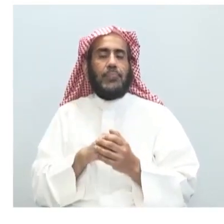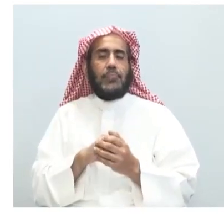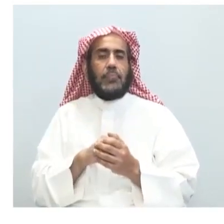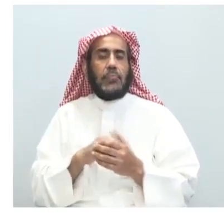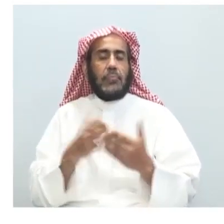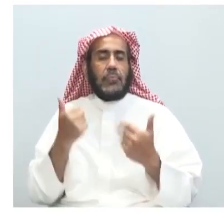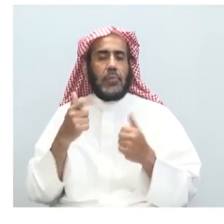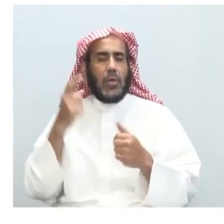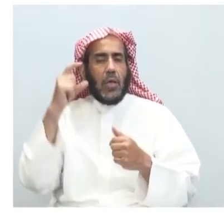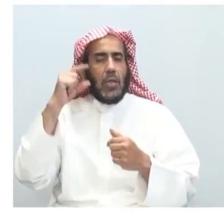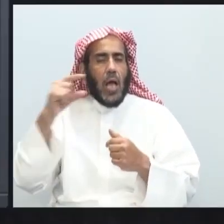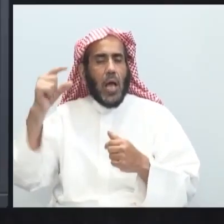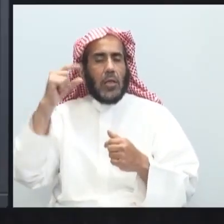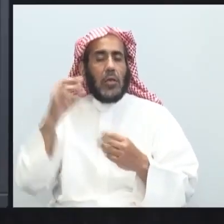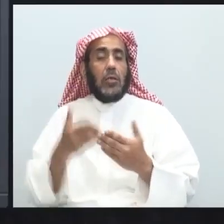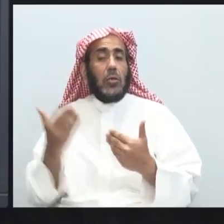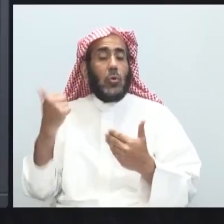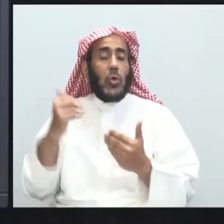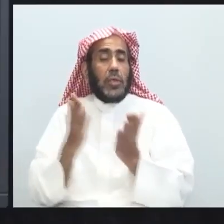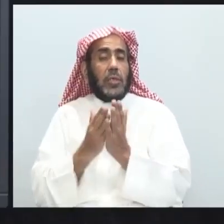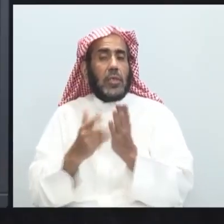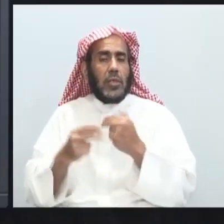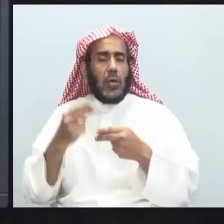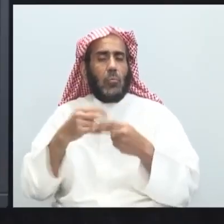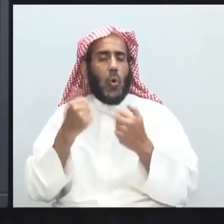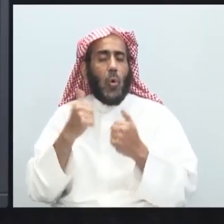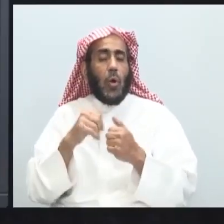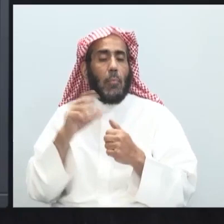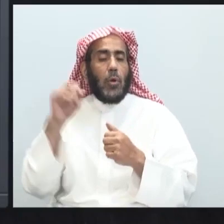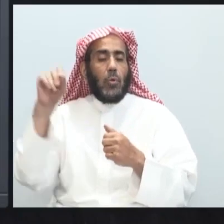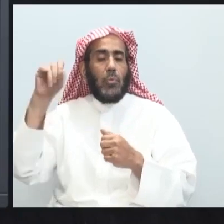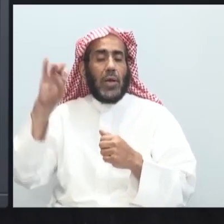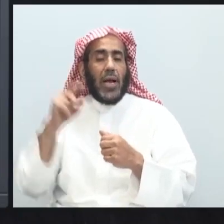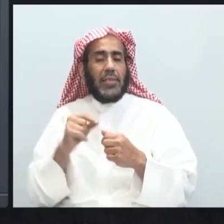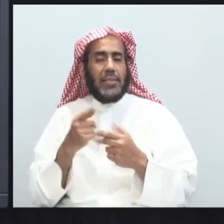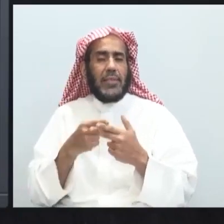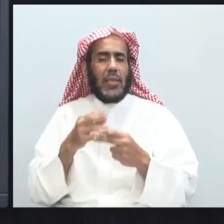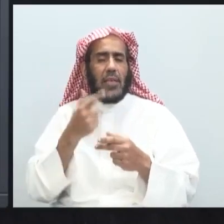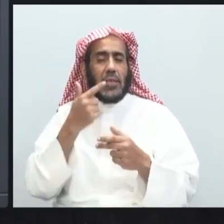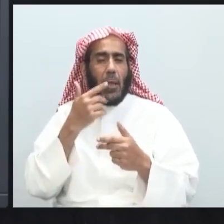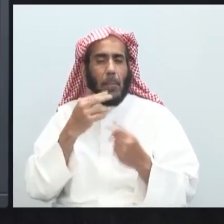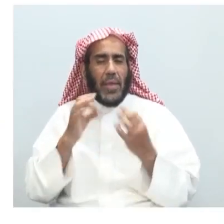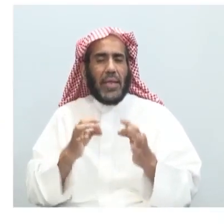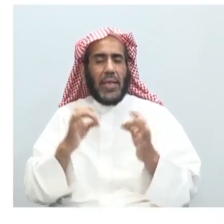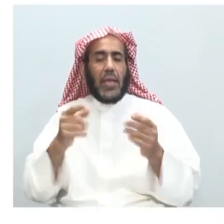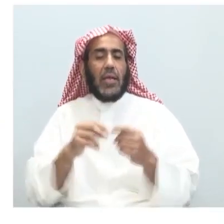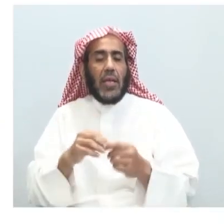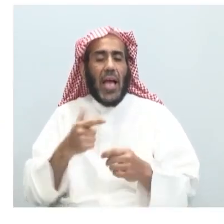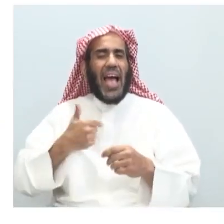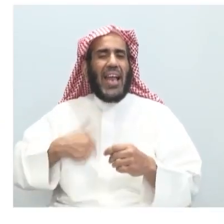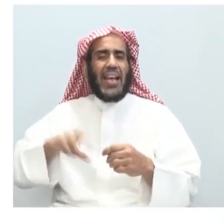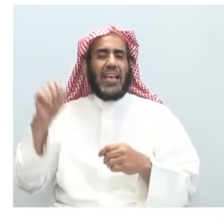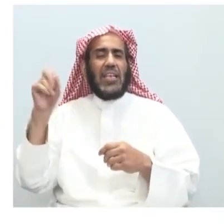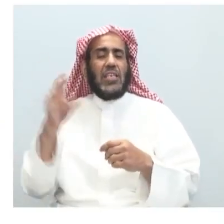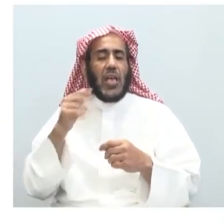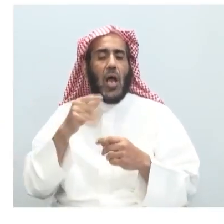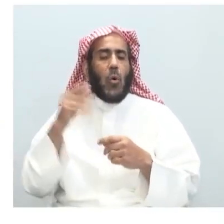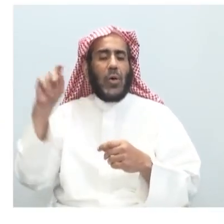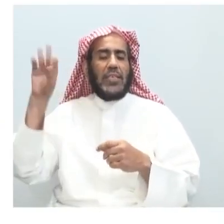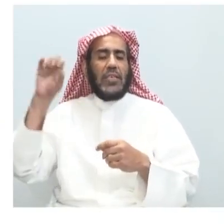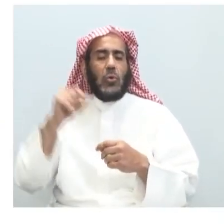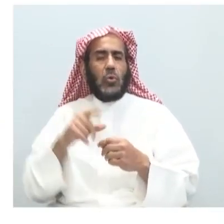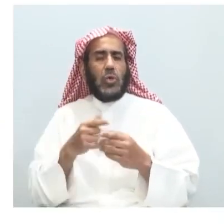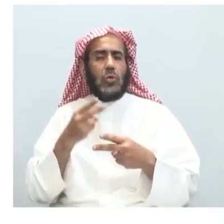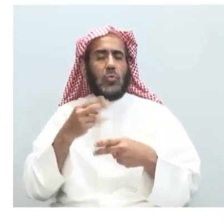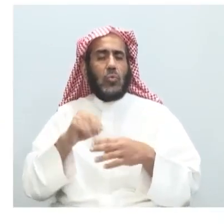استرجع ذاكرتك نعود الى درس البوليمرات قلنا ان من ضمن المبلمرات الطبيعيه هي النشا والسيليلوز